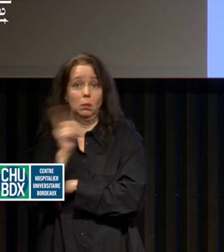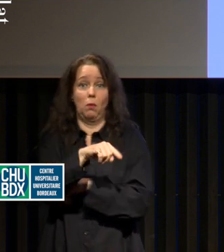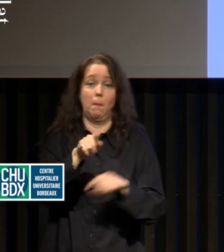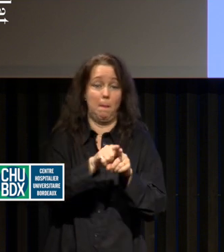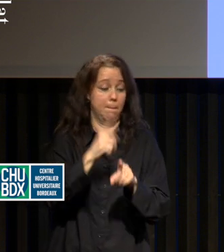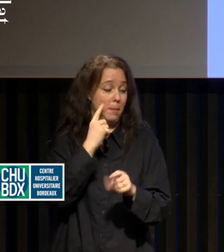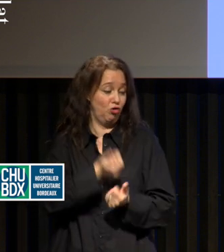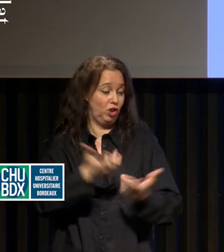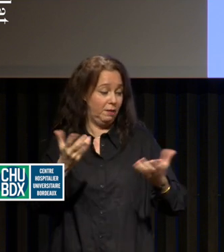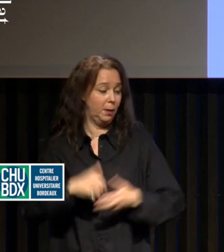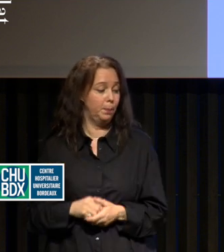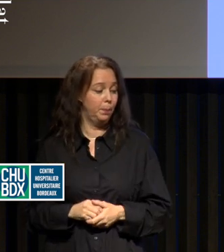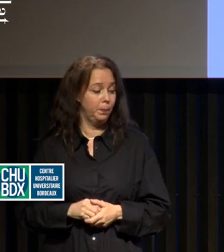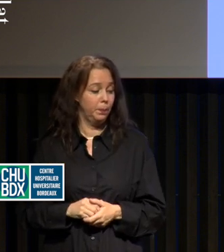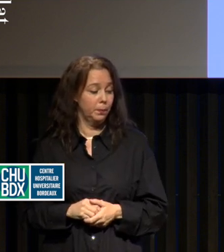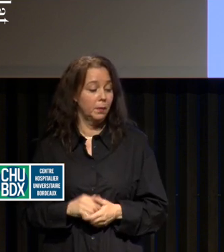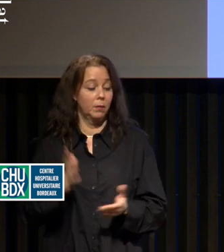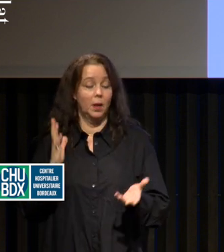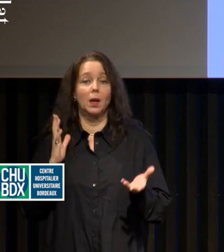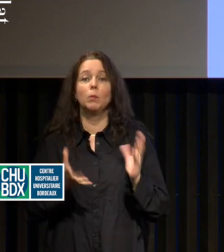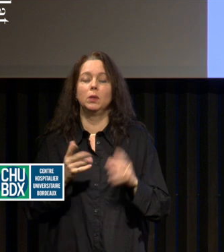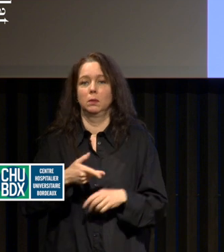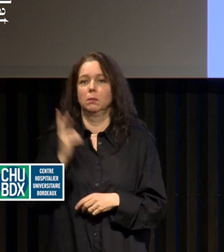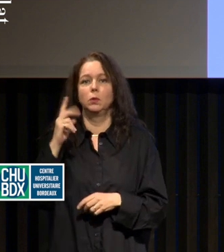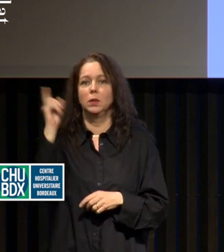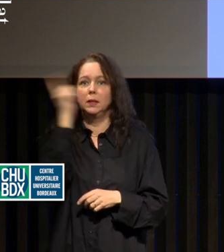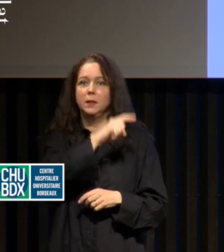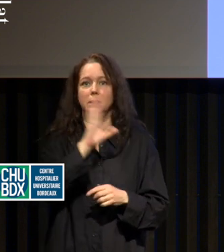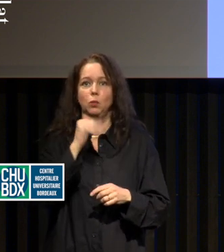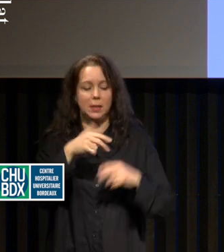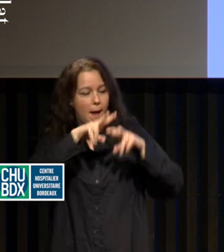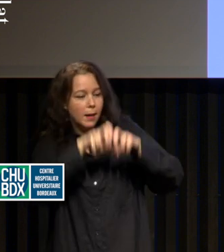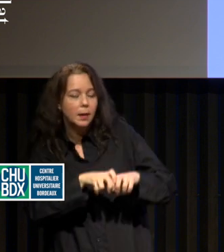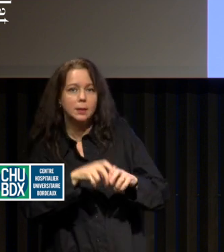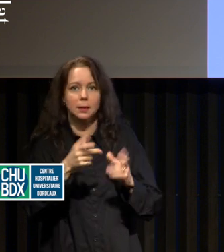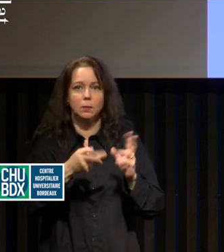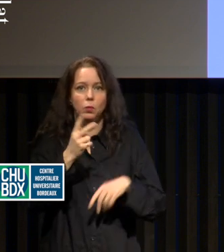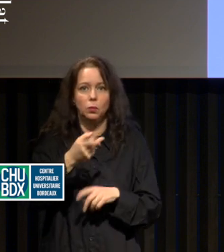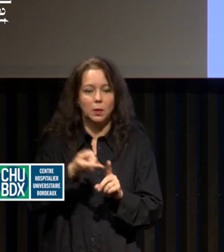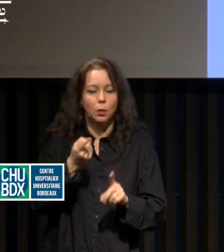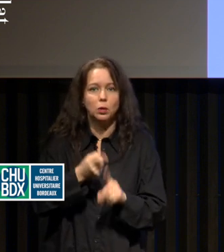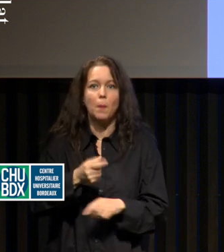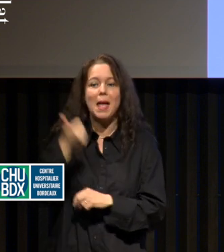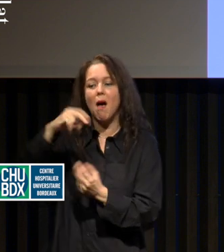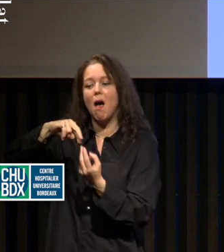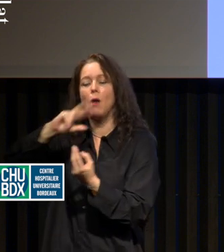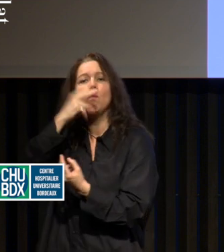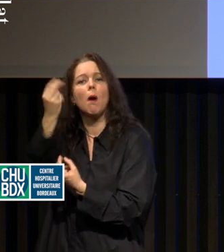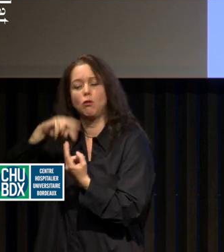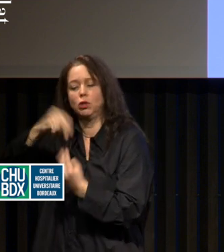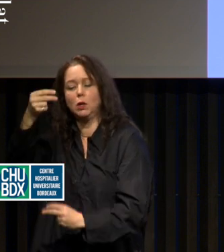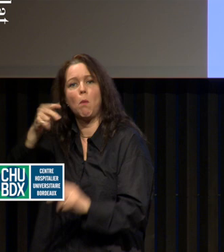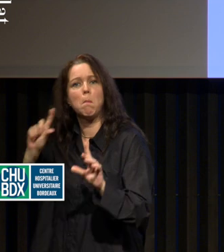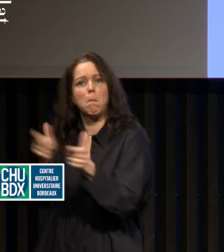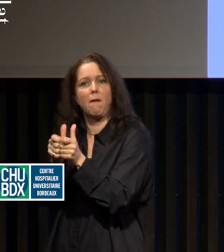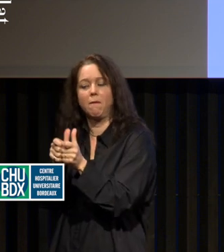Et puis, c'est sans doute un des éléments les plus difficiles à analyser, mais les plus importants, c'est que nous avons un génome humain. Il a été